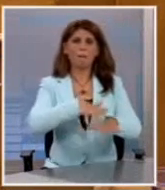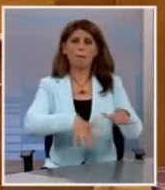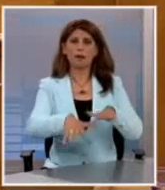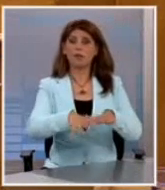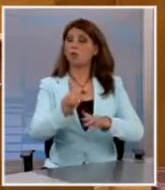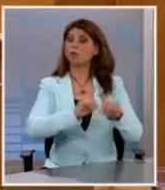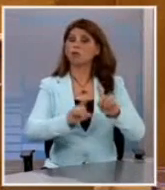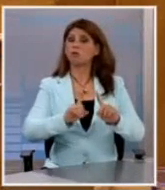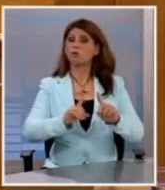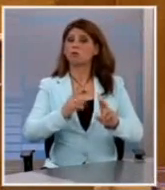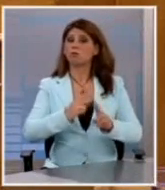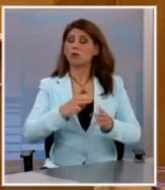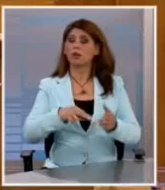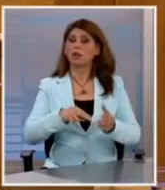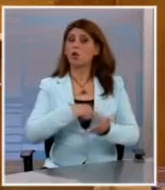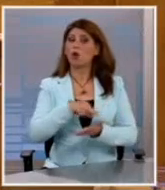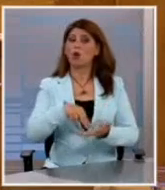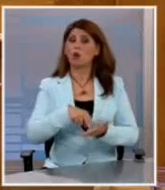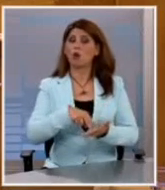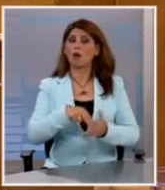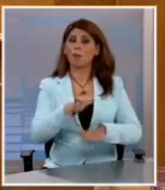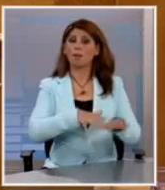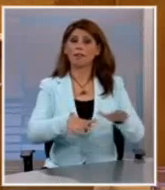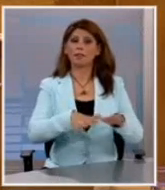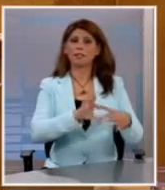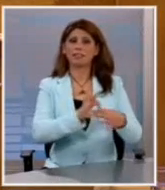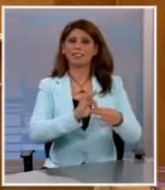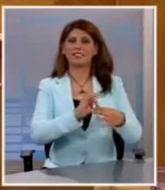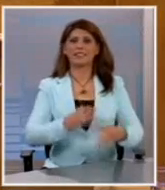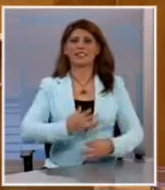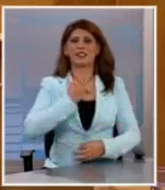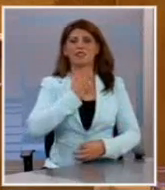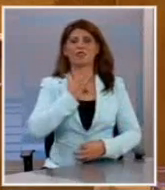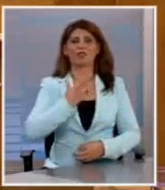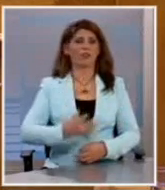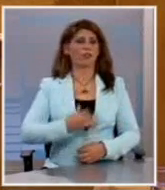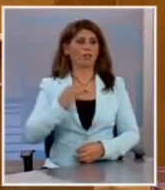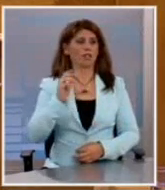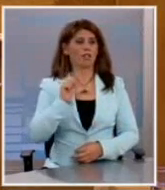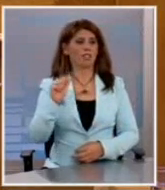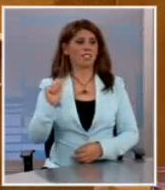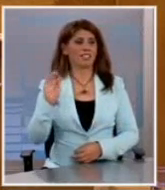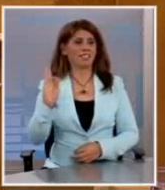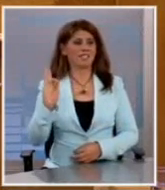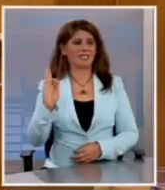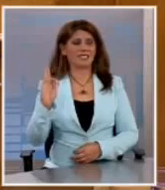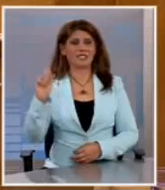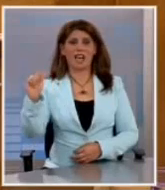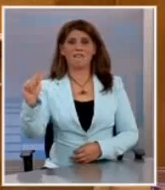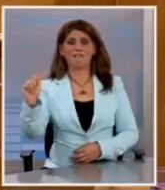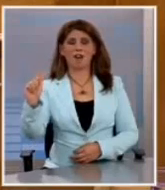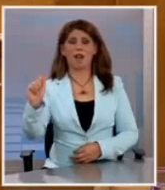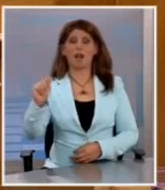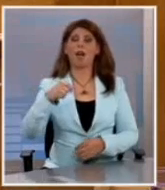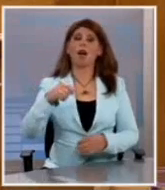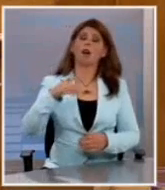της απάτης? Ο συνέτερος του κυρίου Βενιζέλου, ο κύριος Σάφα. Ο κύριος Σάφα στη